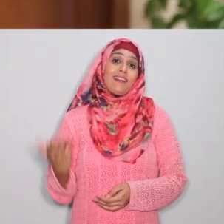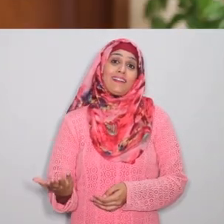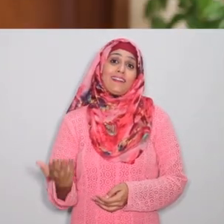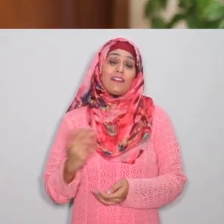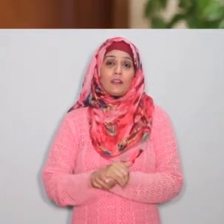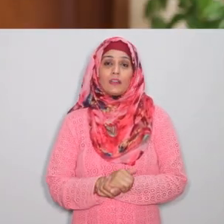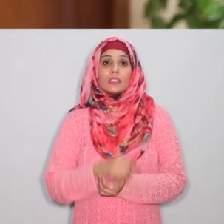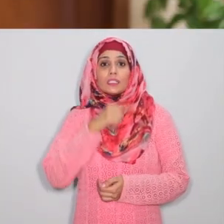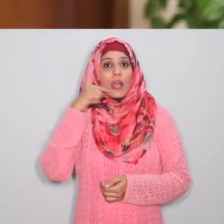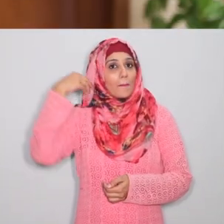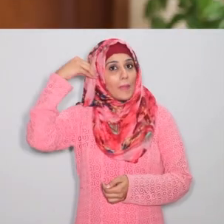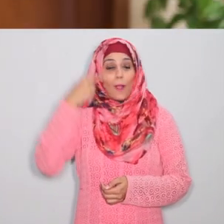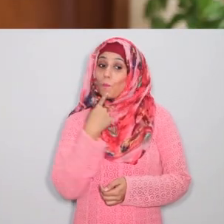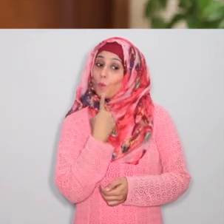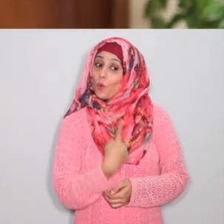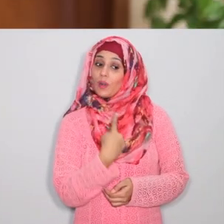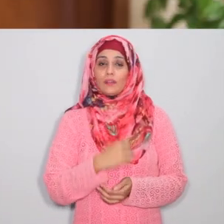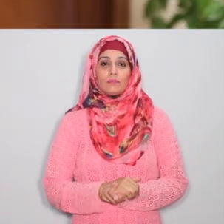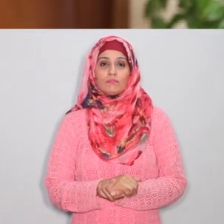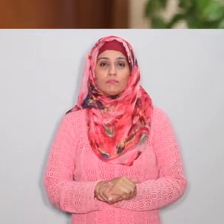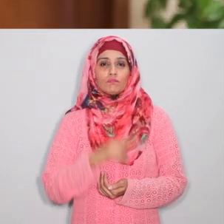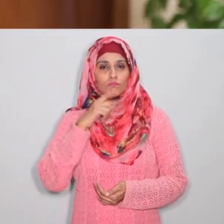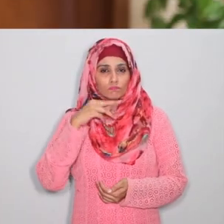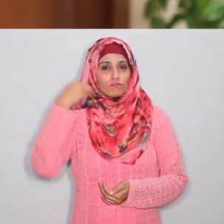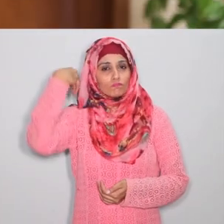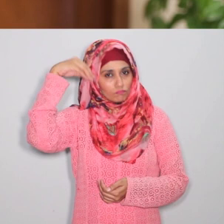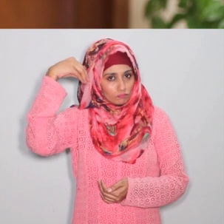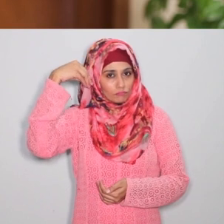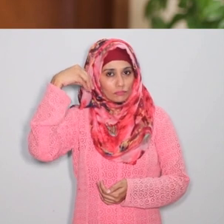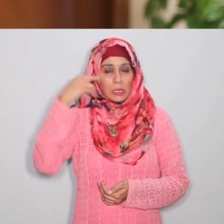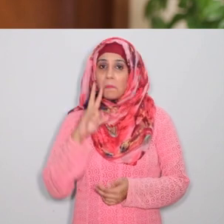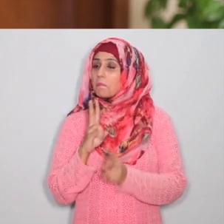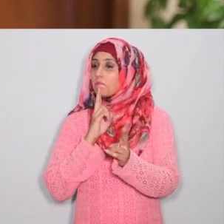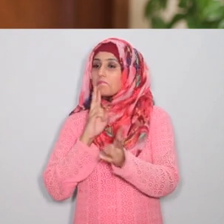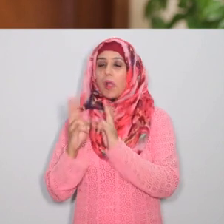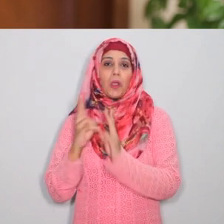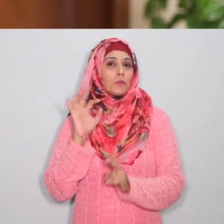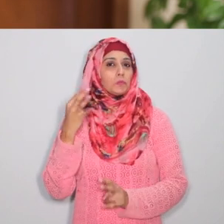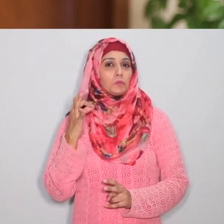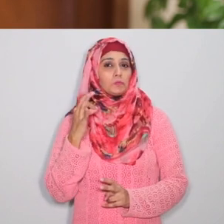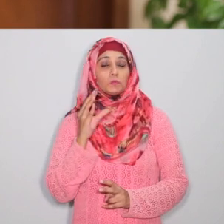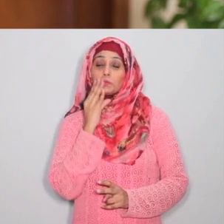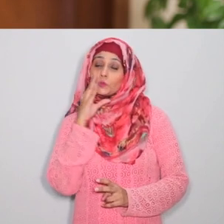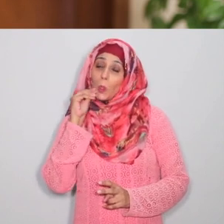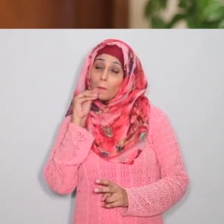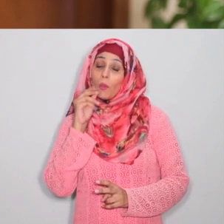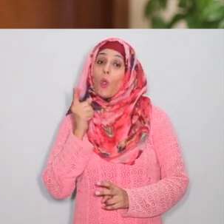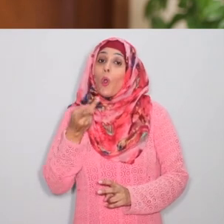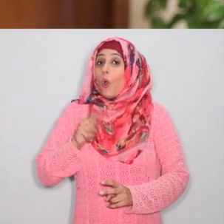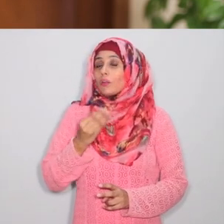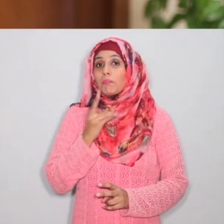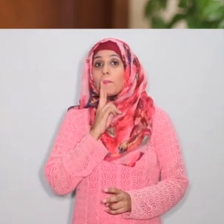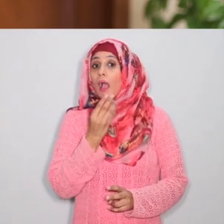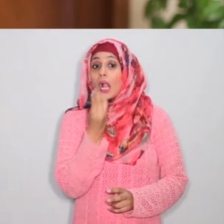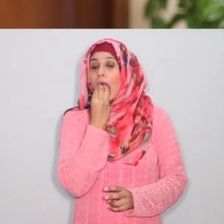मुनि ने कहा था थे लेकिन उन्होंने ना कुछ कहा और ना कुछ खाया पिया था तो